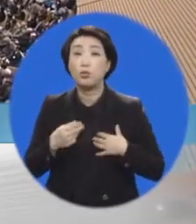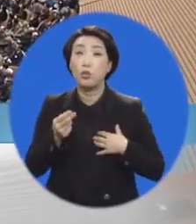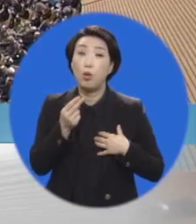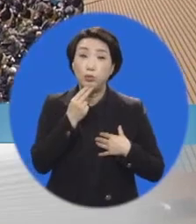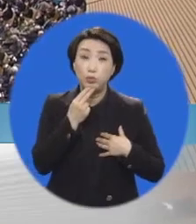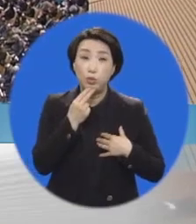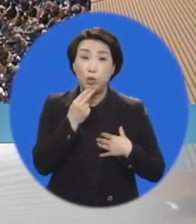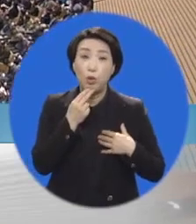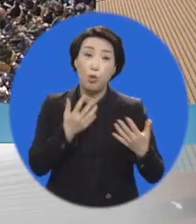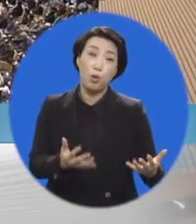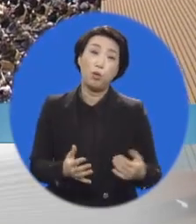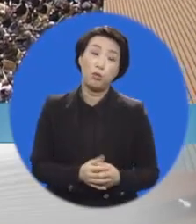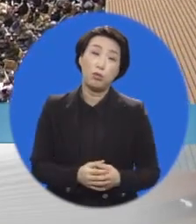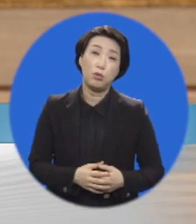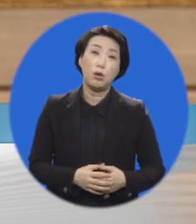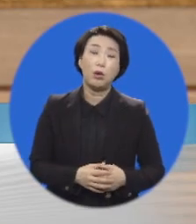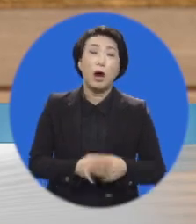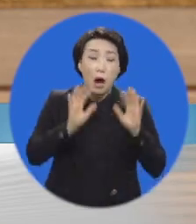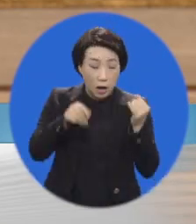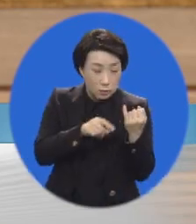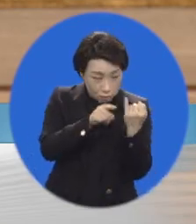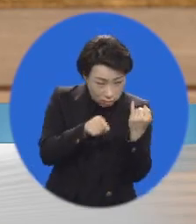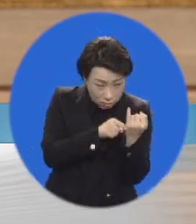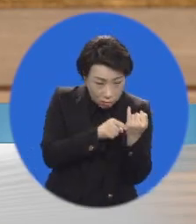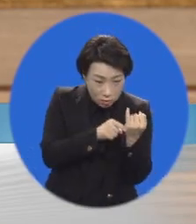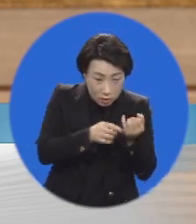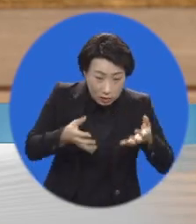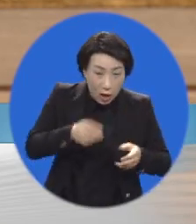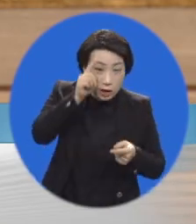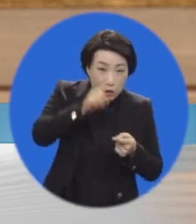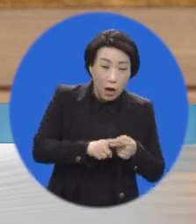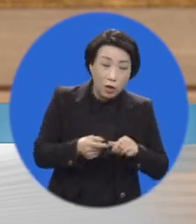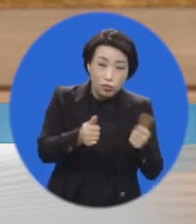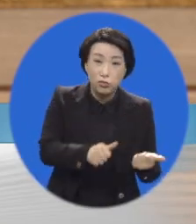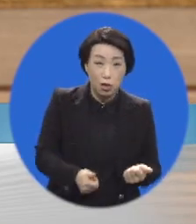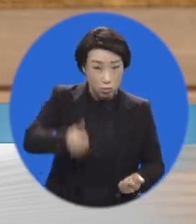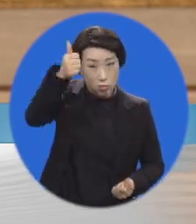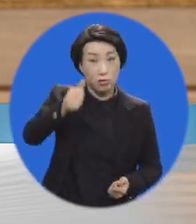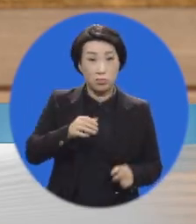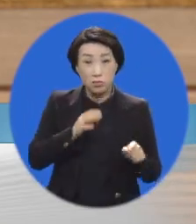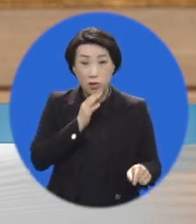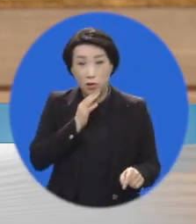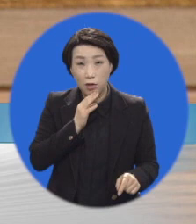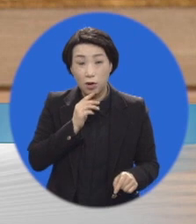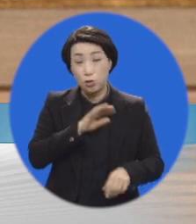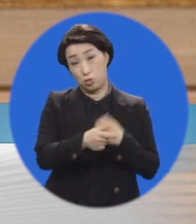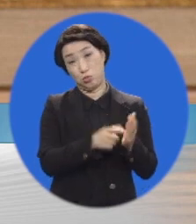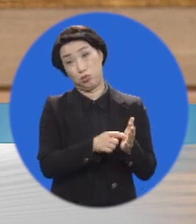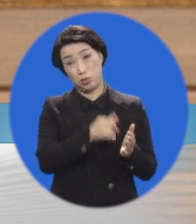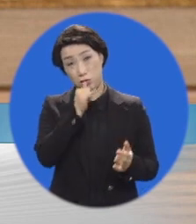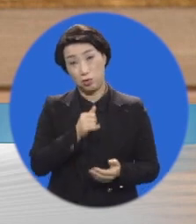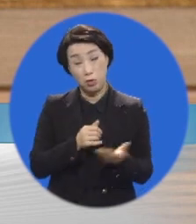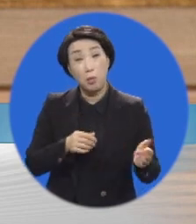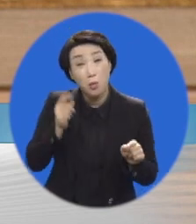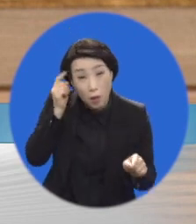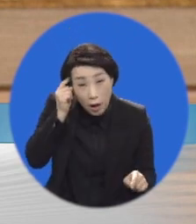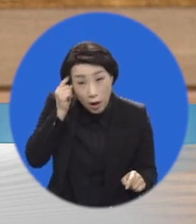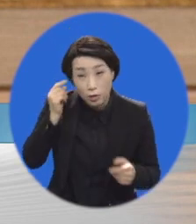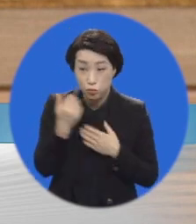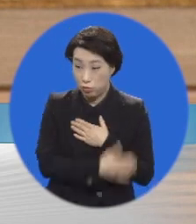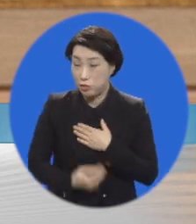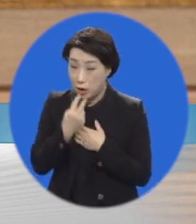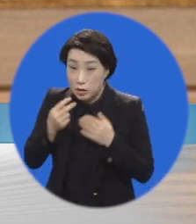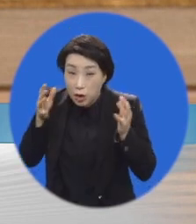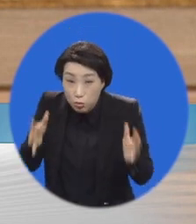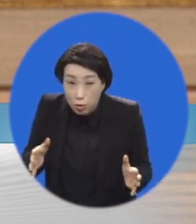족하지 못하면 낙태된 자가 나오다 죽은 자가 낫다는 거예요. 뱃속에서 나오다 죽은 자가 낫다는 거예요. 왜? 우리가 육체가 산